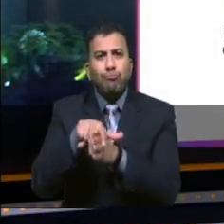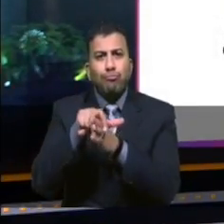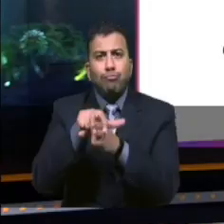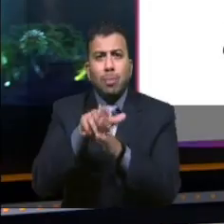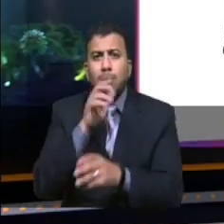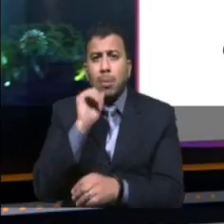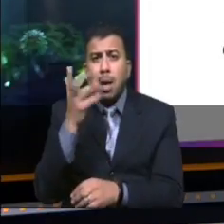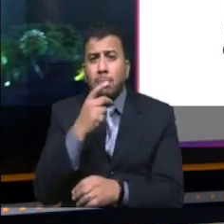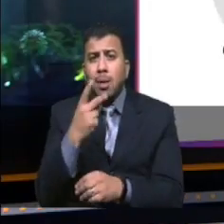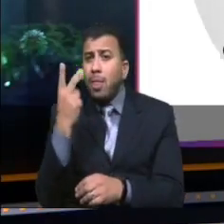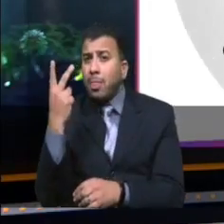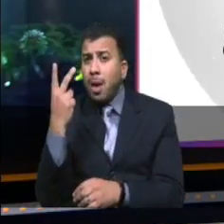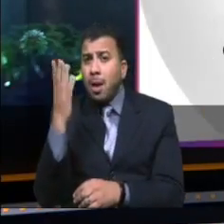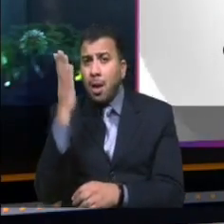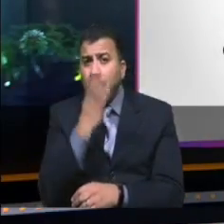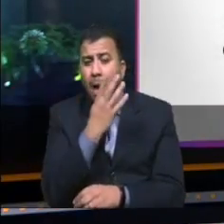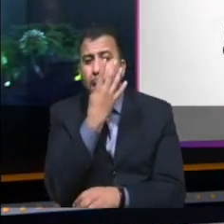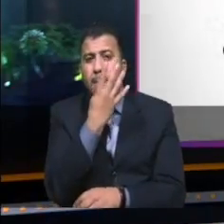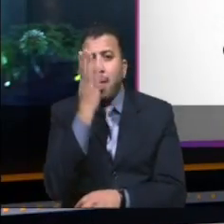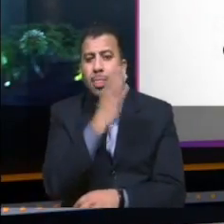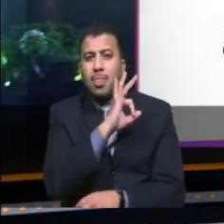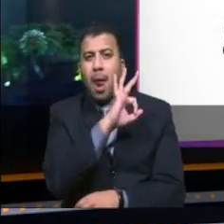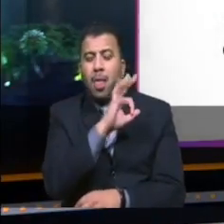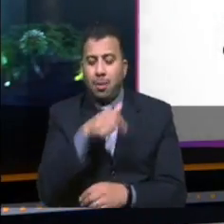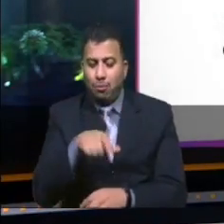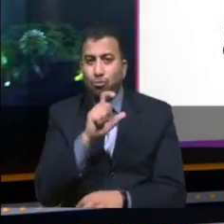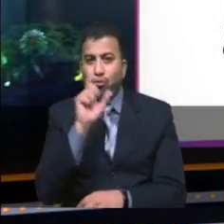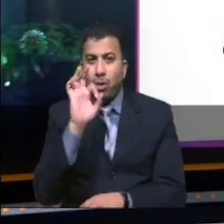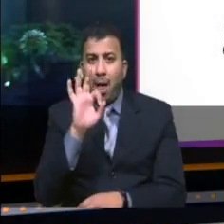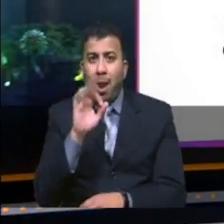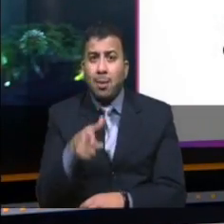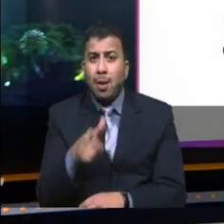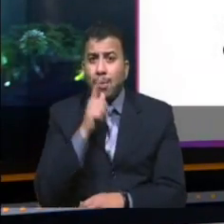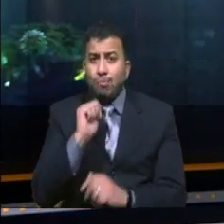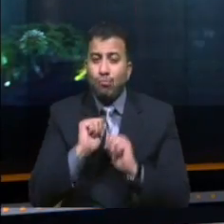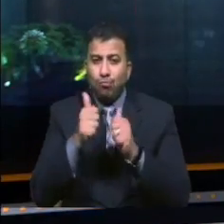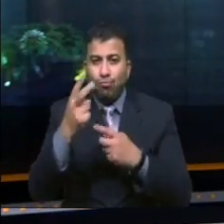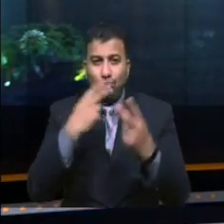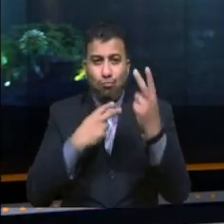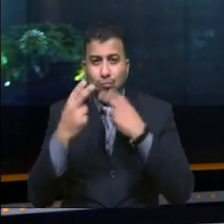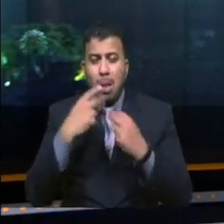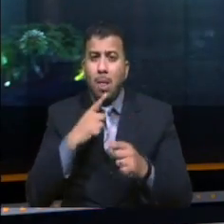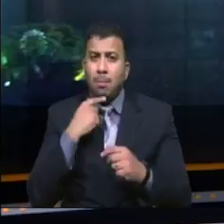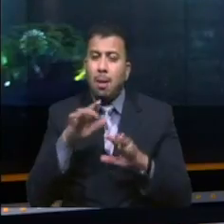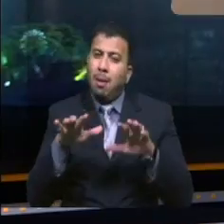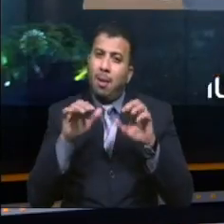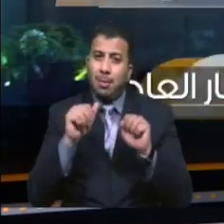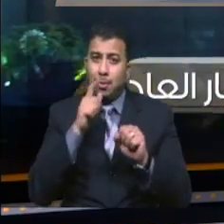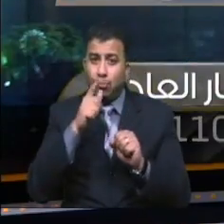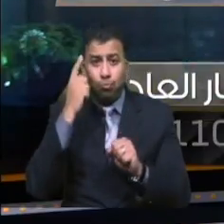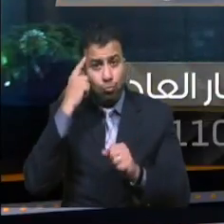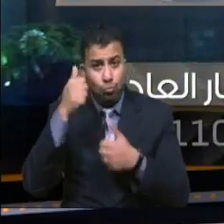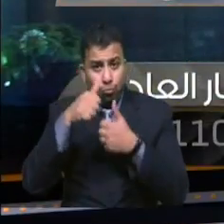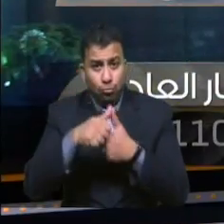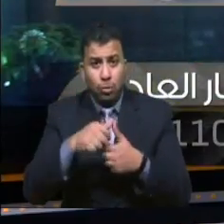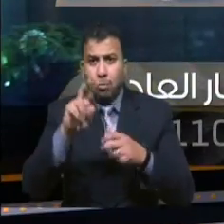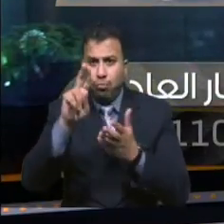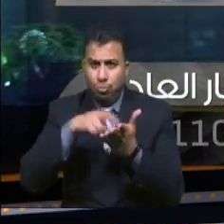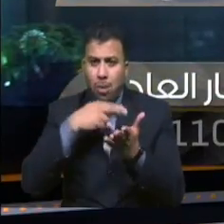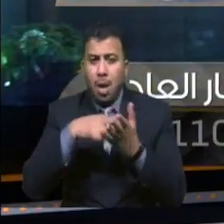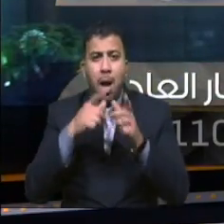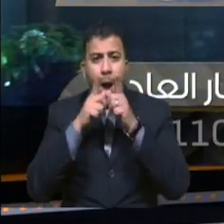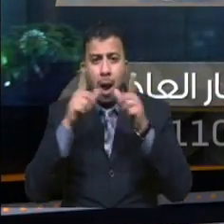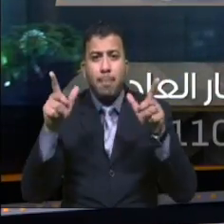وذلك من 2 حتى 4 من مارس. مشاهدينا ومستمعينا، هذا كل ما لدينا لفقرة اليوم، وبقي